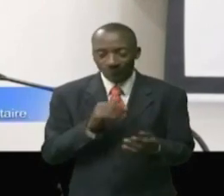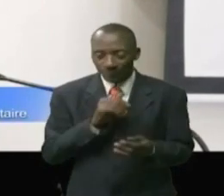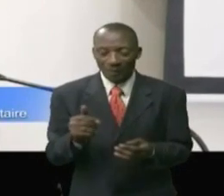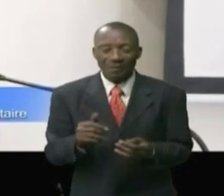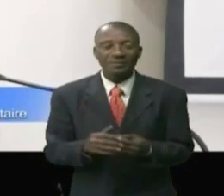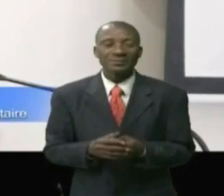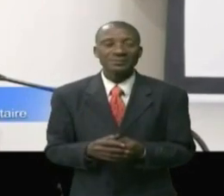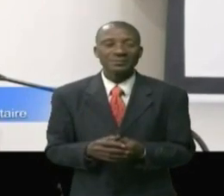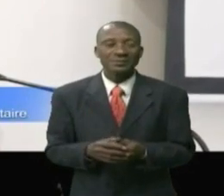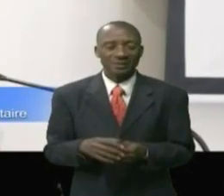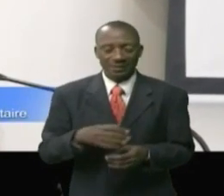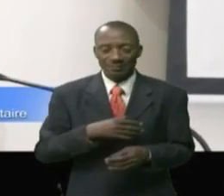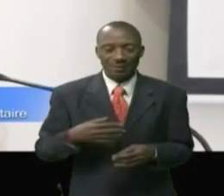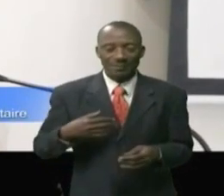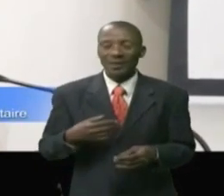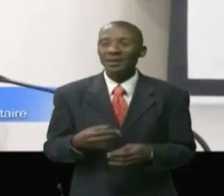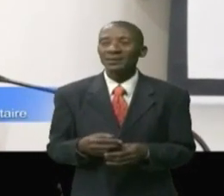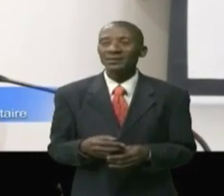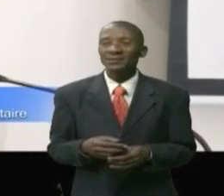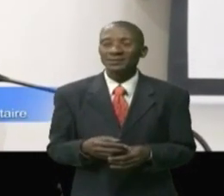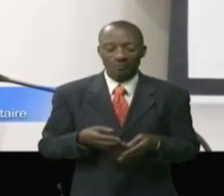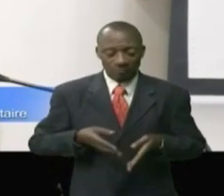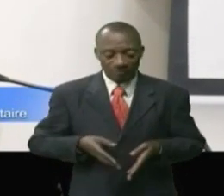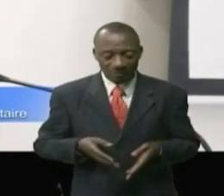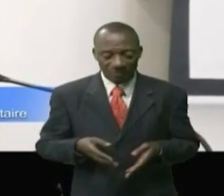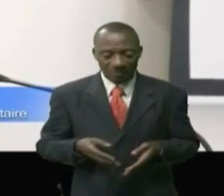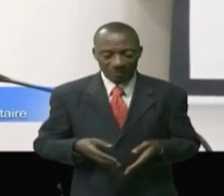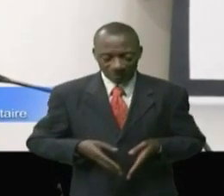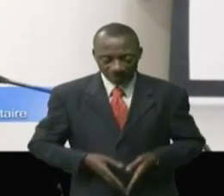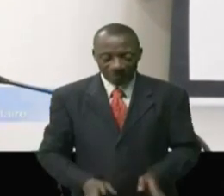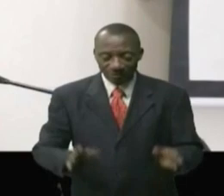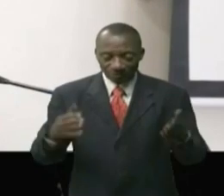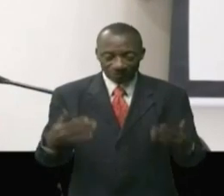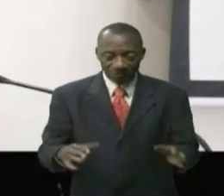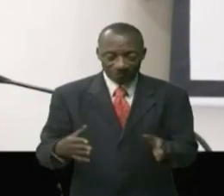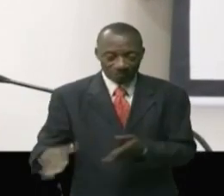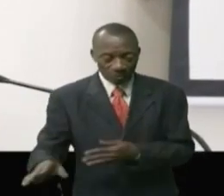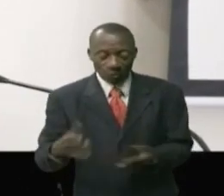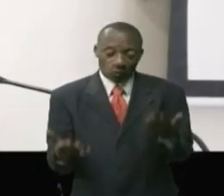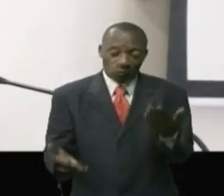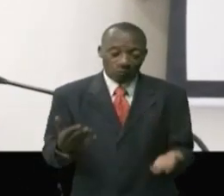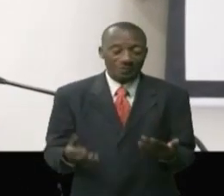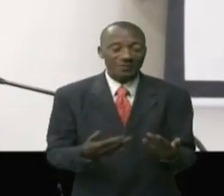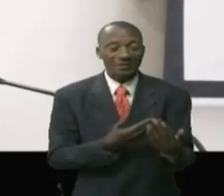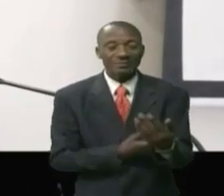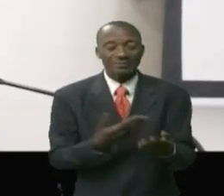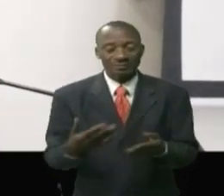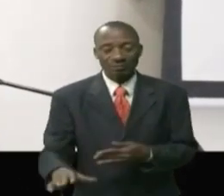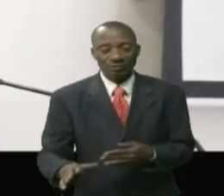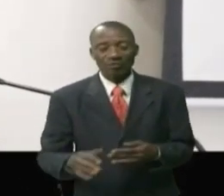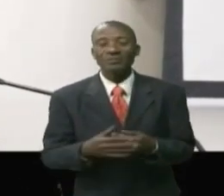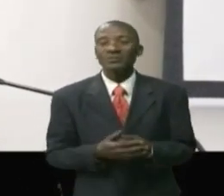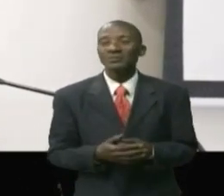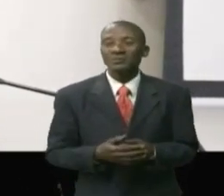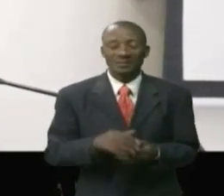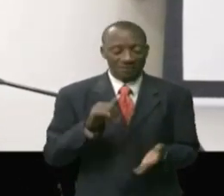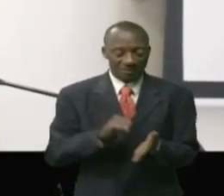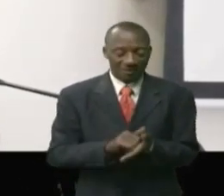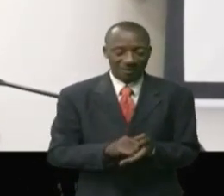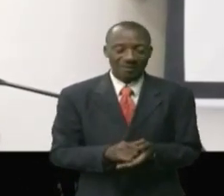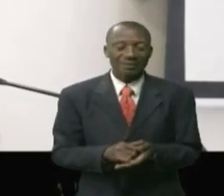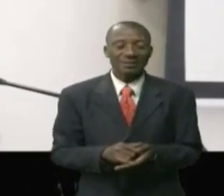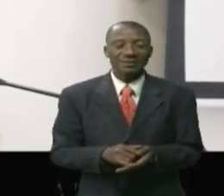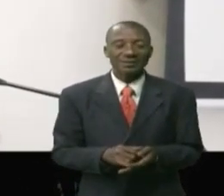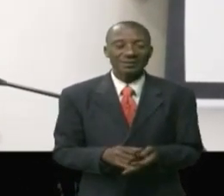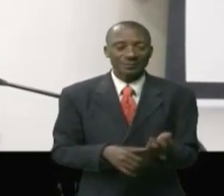d'équité dans la puence de droit en RDC sont énorm mais nous restons convaincus